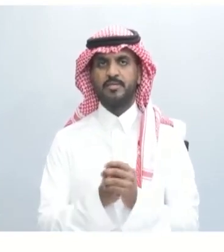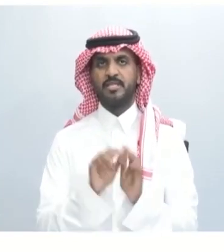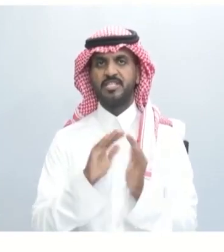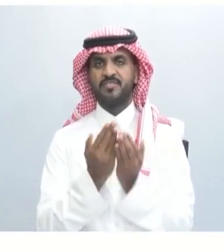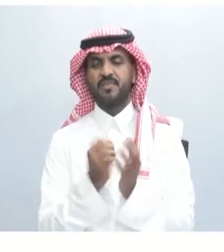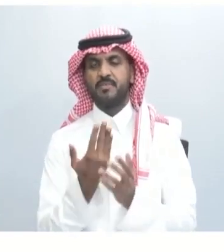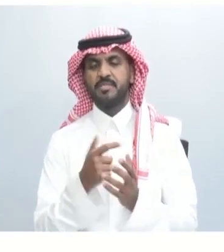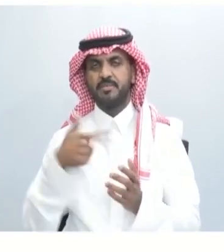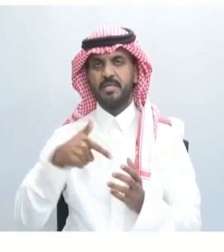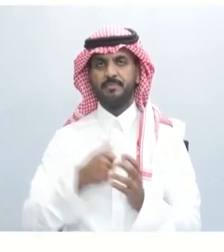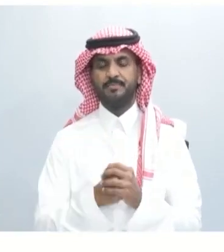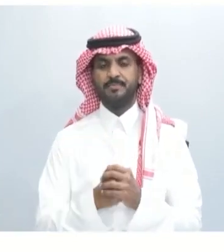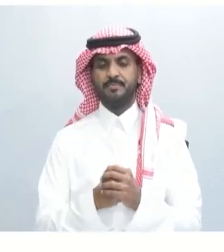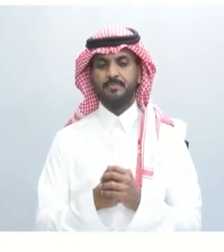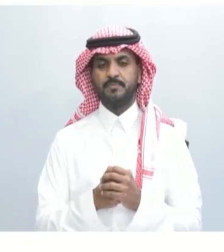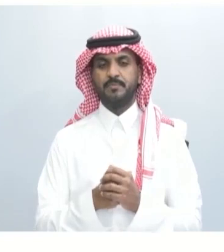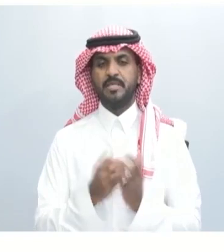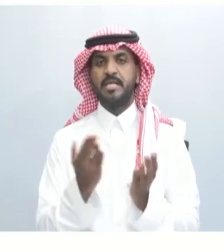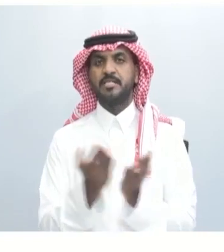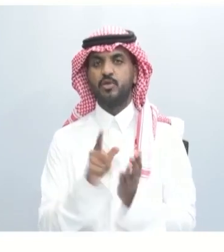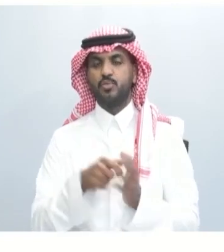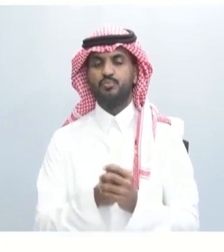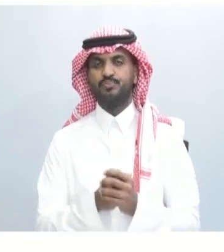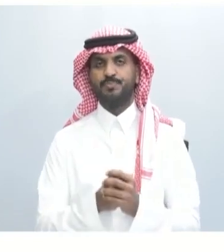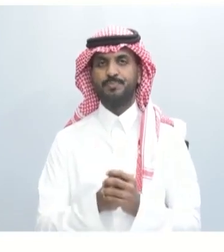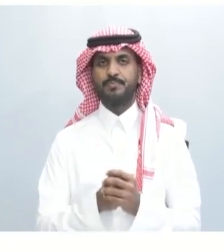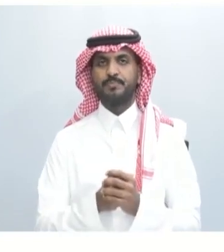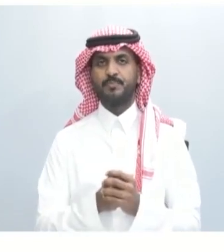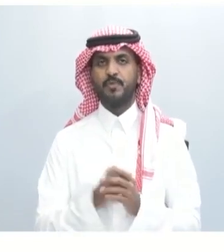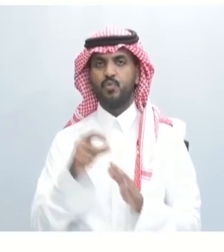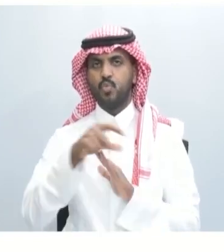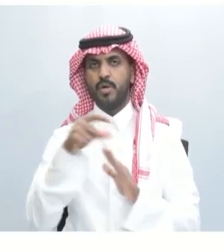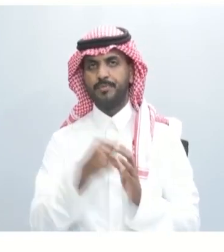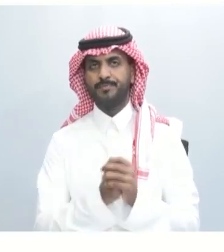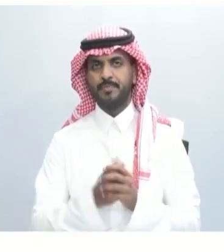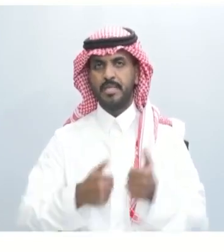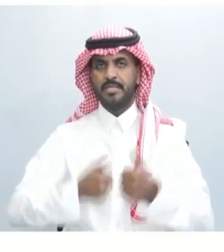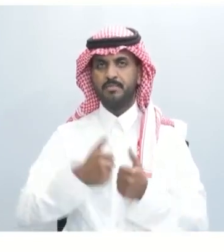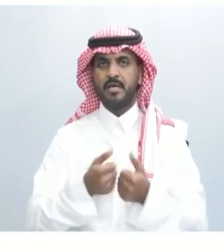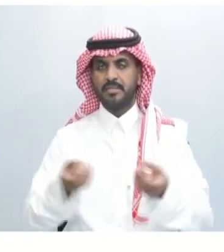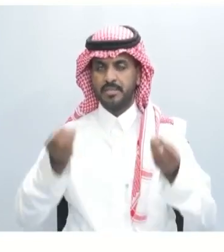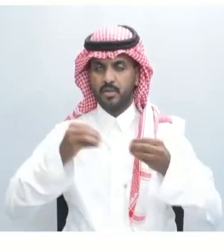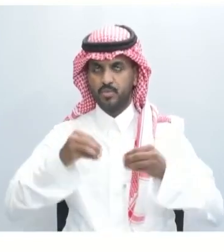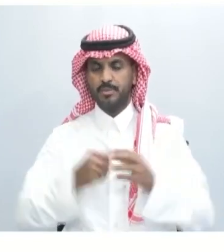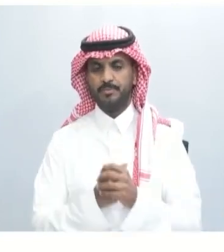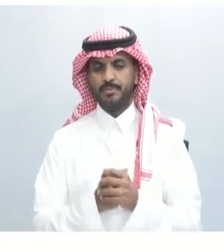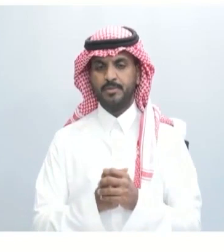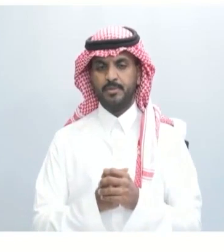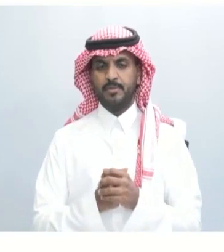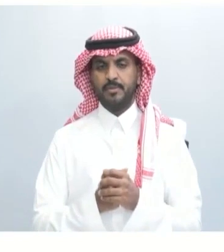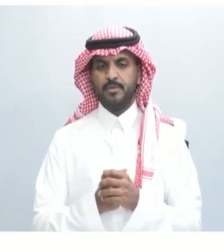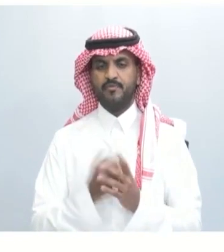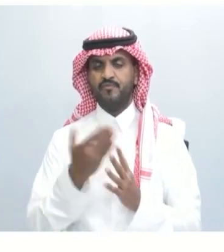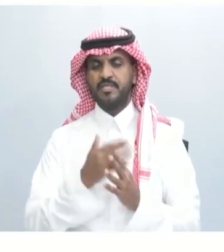للصف الخامس الابتدائي درسنا اليوم يا مبدعين ويا مبدعات يحمل عنوان الاختبار التراكمي الفصل